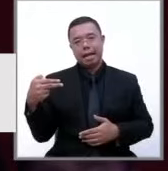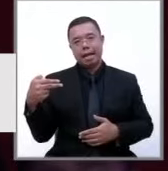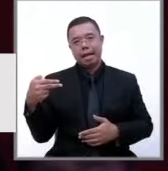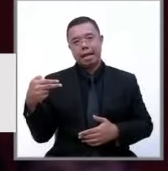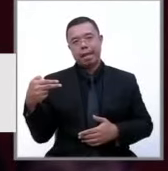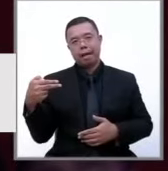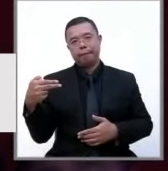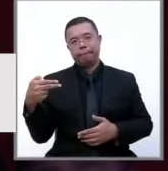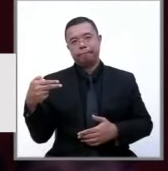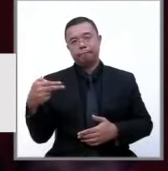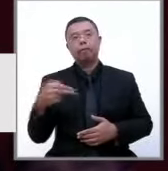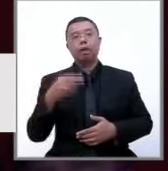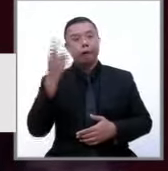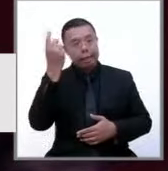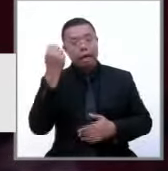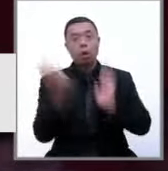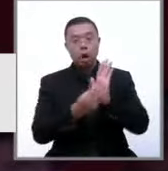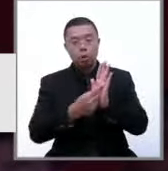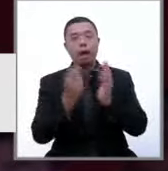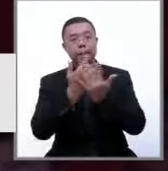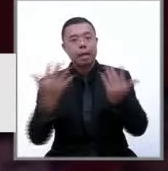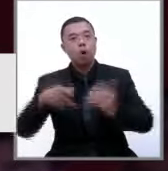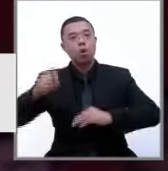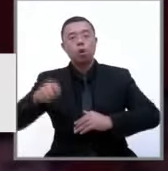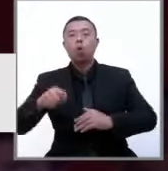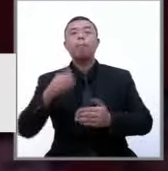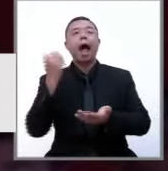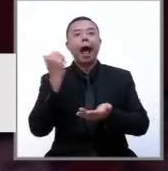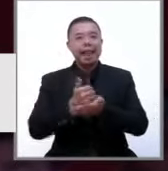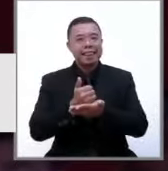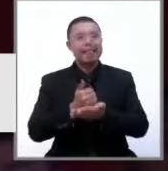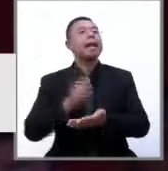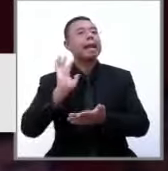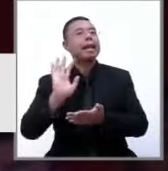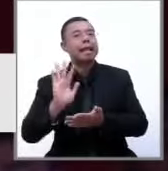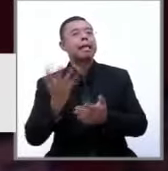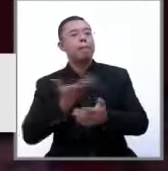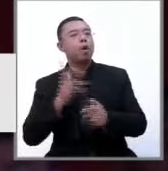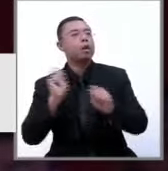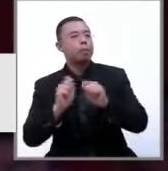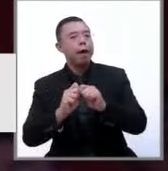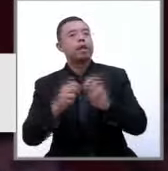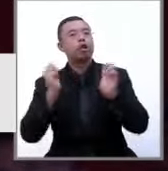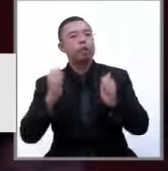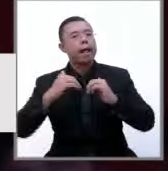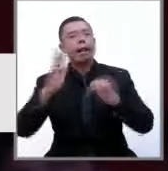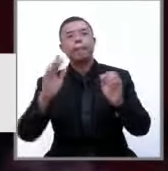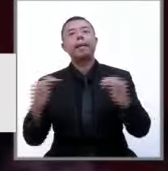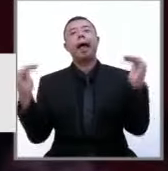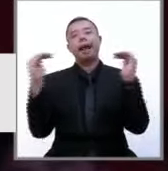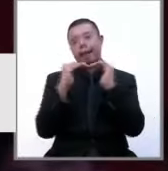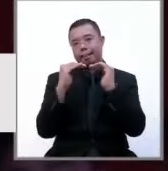negeri RUU masyarakat hukum adat akan didorong agar lebih